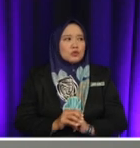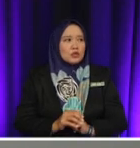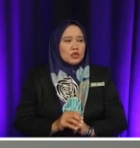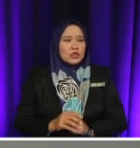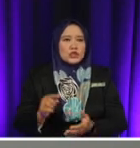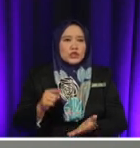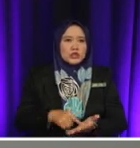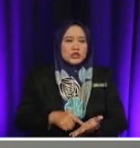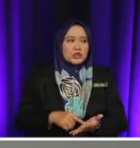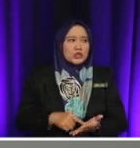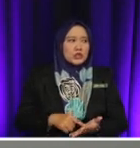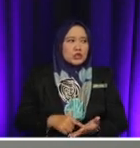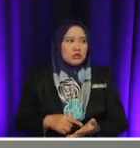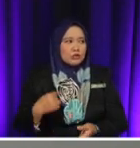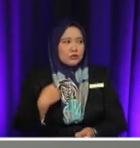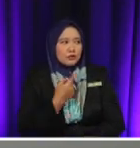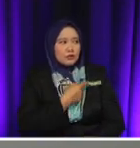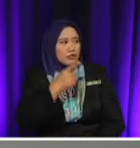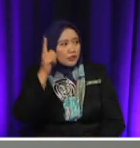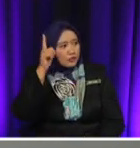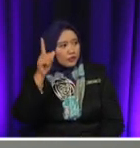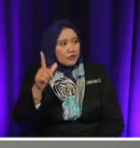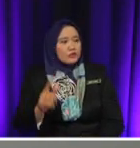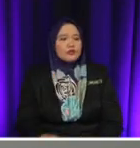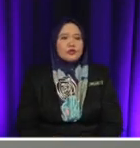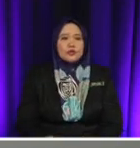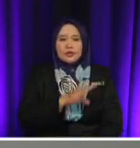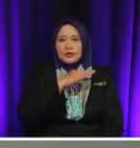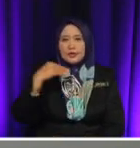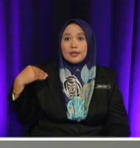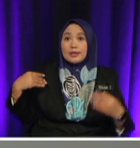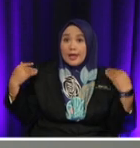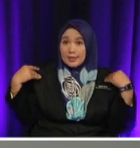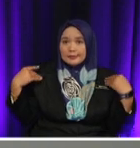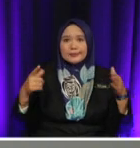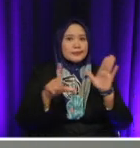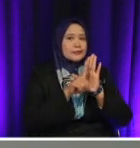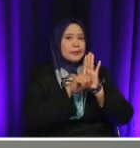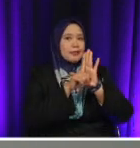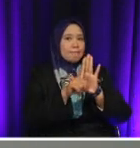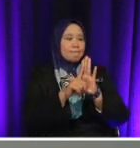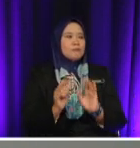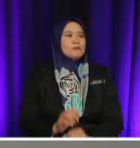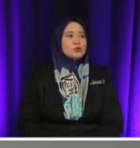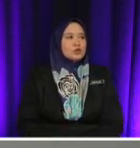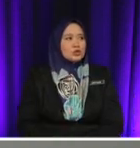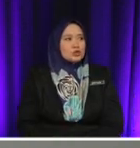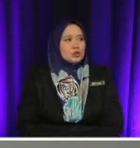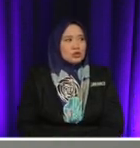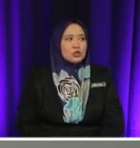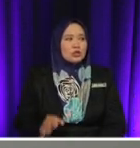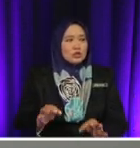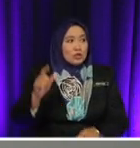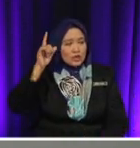koloni bakteria bertambah dengan masa per harari okey nampak punya bentuk dia okey kita tengok graf